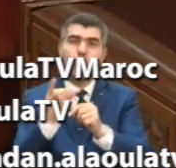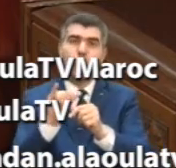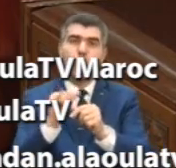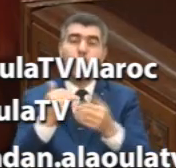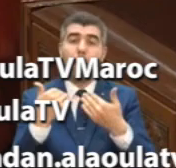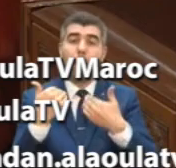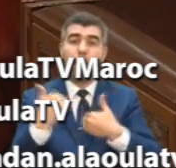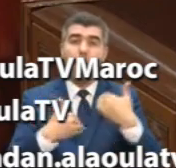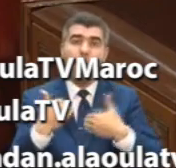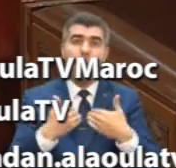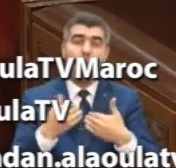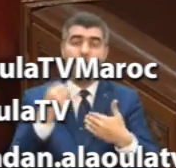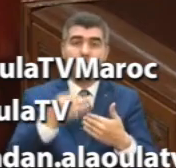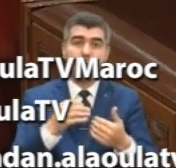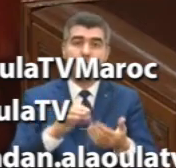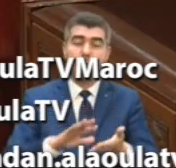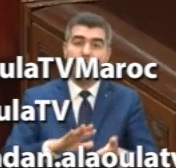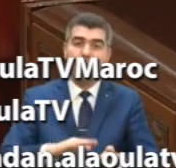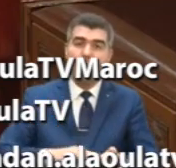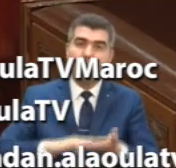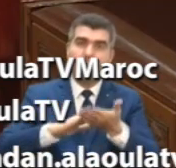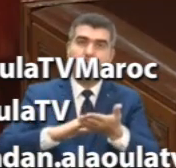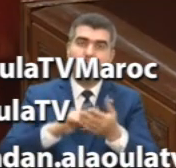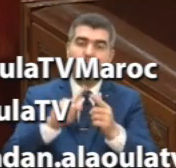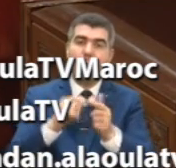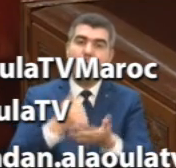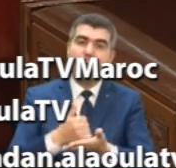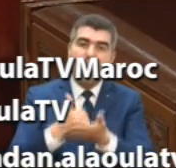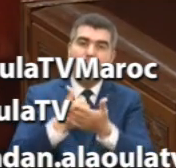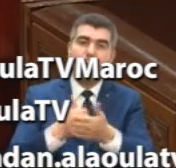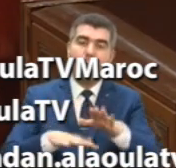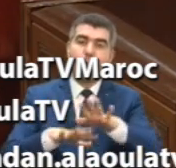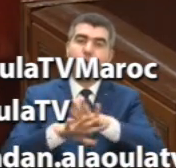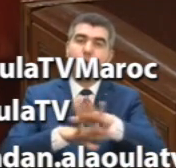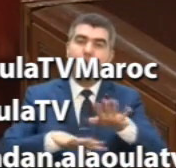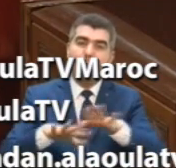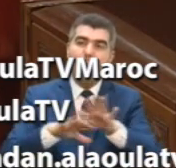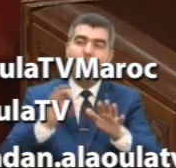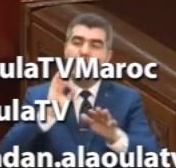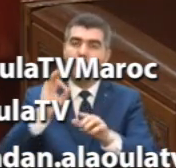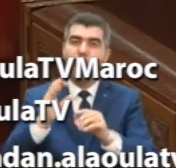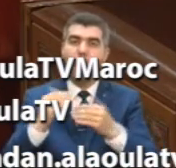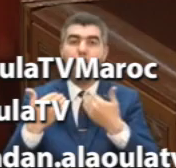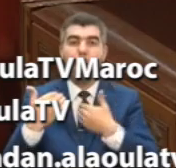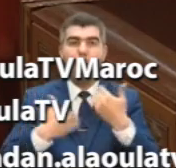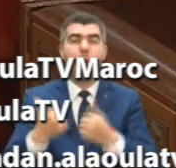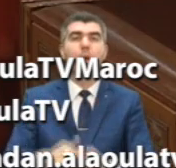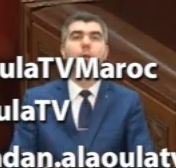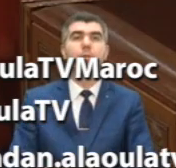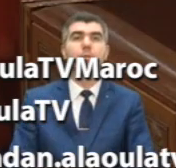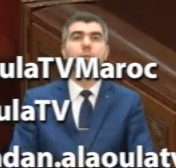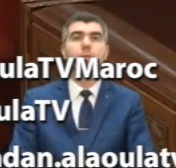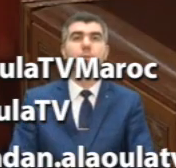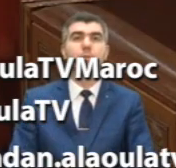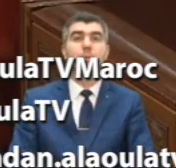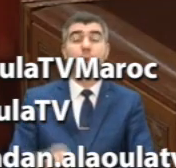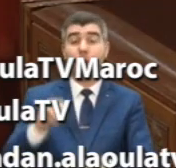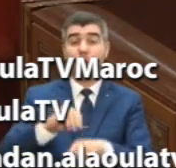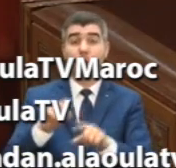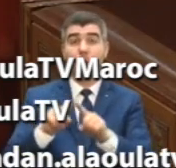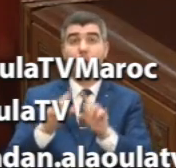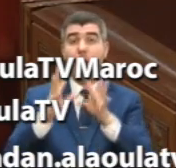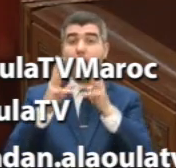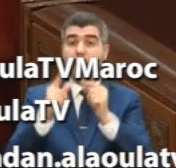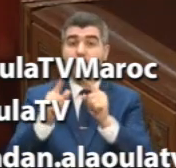نقدموا هذاك القانون ديال نظام الدعم الاجتماعي كنص تشريعي ينص عليه القانون، وهناك بحث وطني